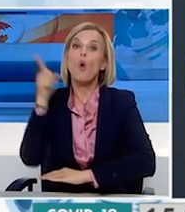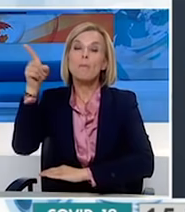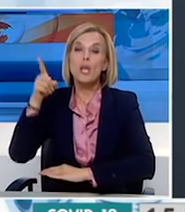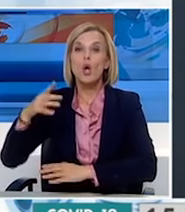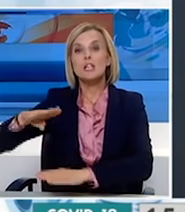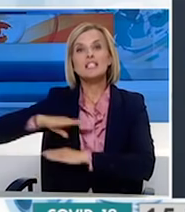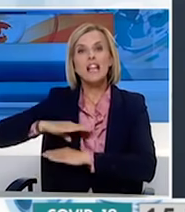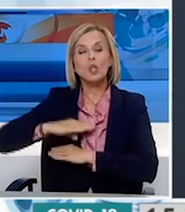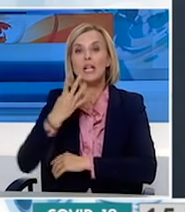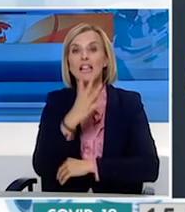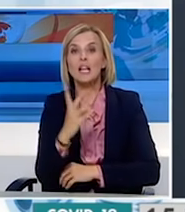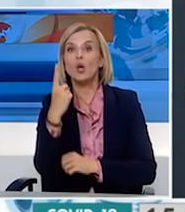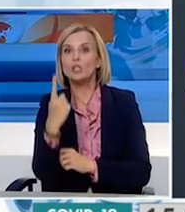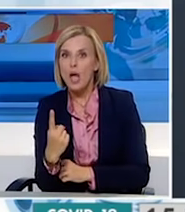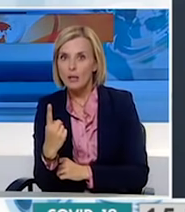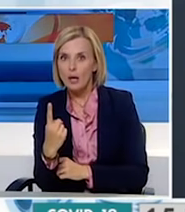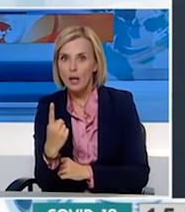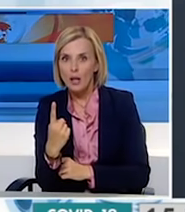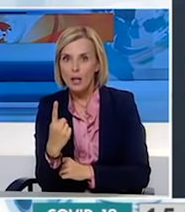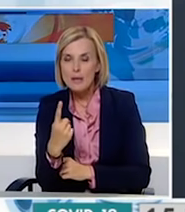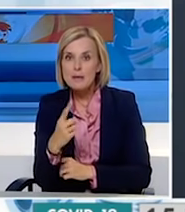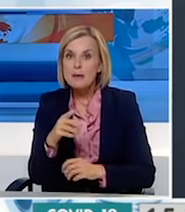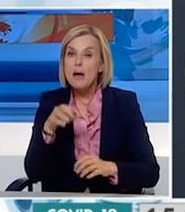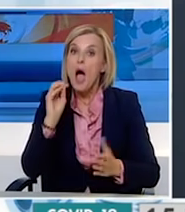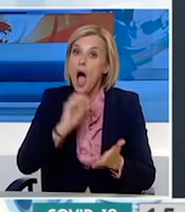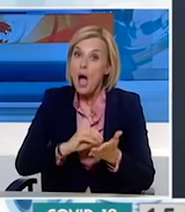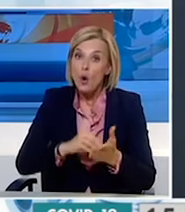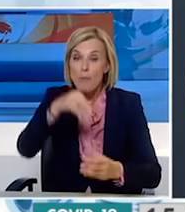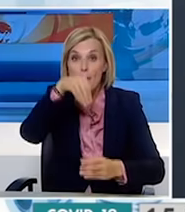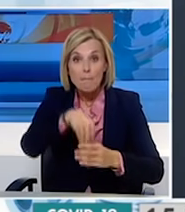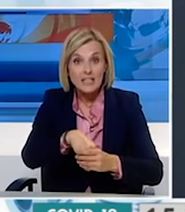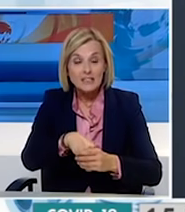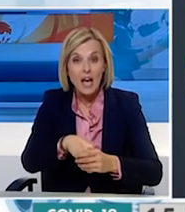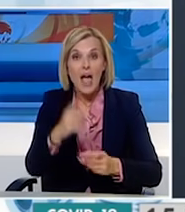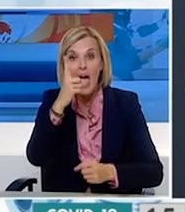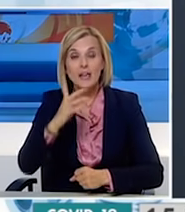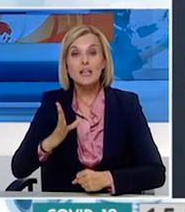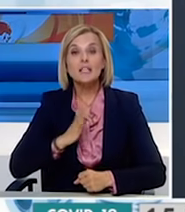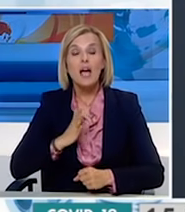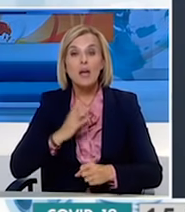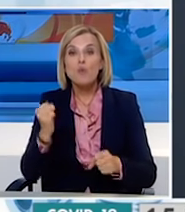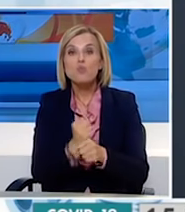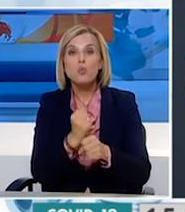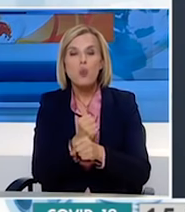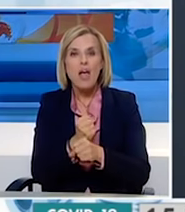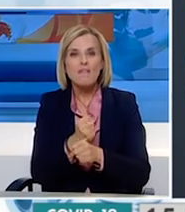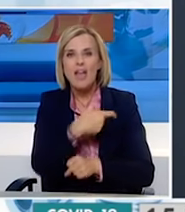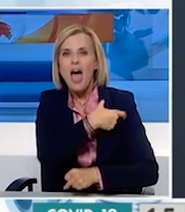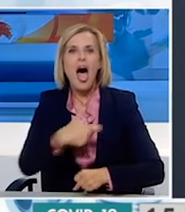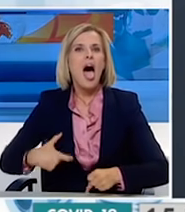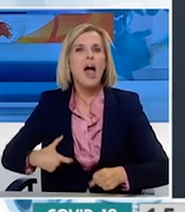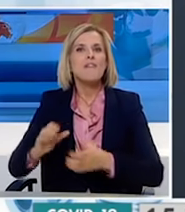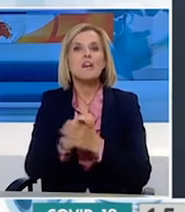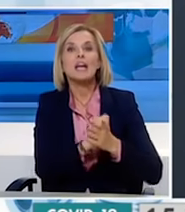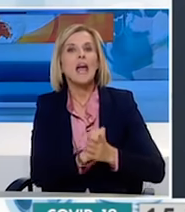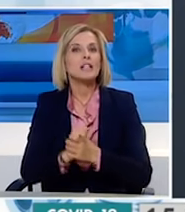ίδια ημέρα υπήρξε συναγερμός για πιθανό κρούσμα κορονοϊού σε εργαζόμενο στον Ευαγγελισμό. Τώρα που η επιδημία είναι σε αποδρομή,